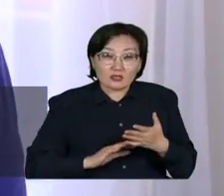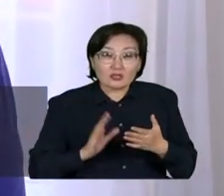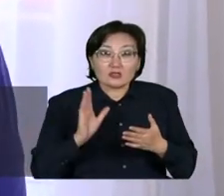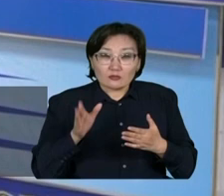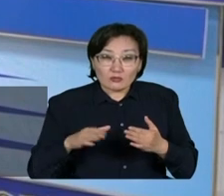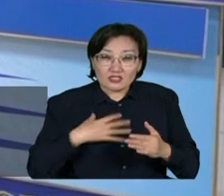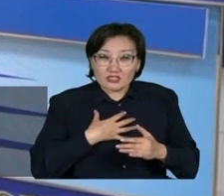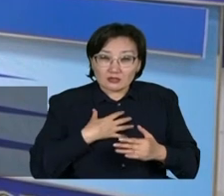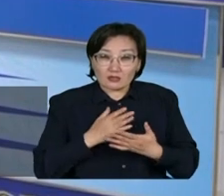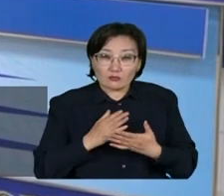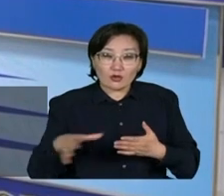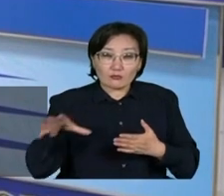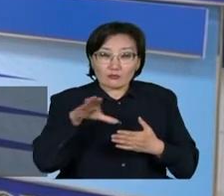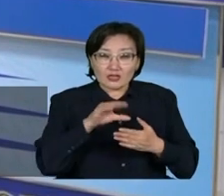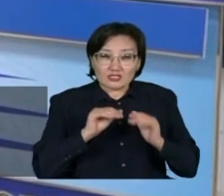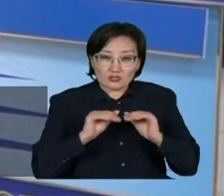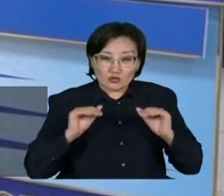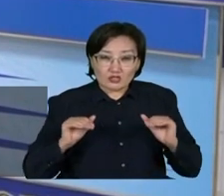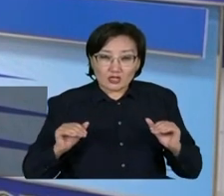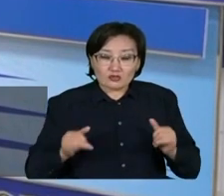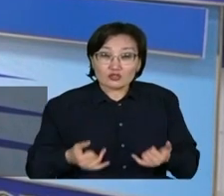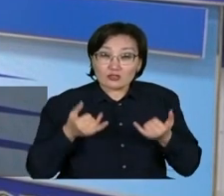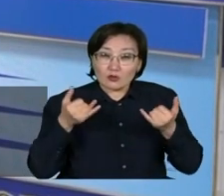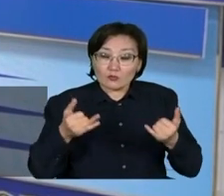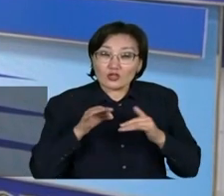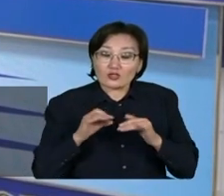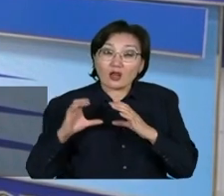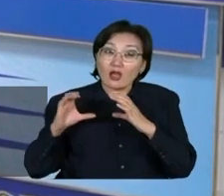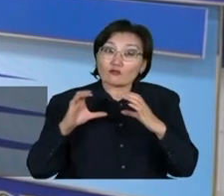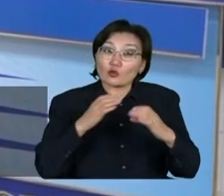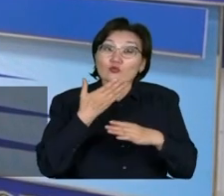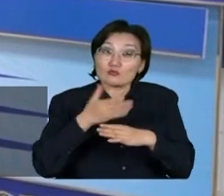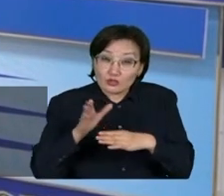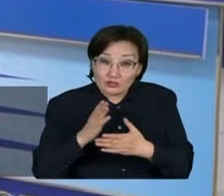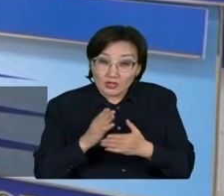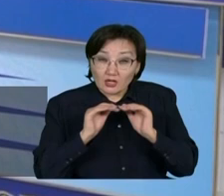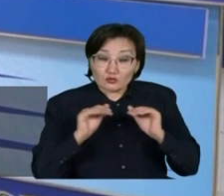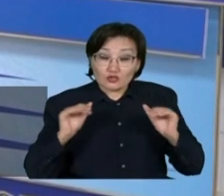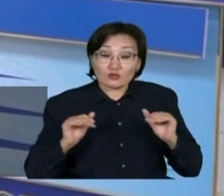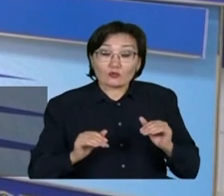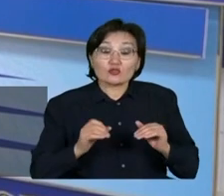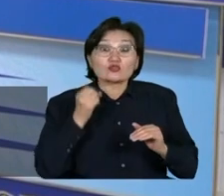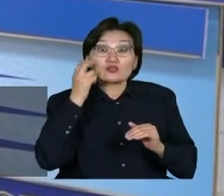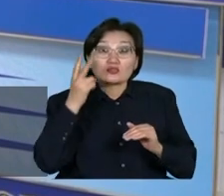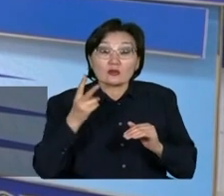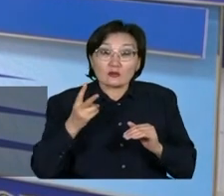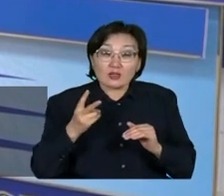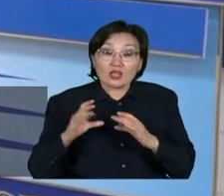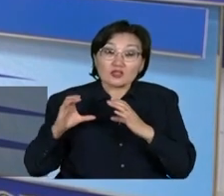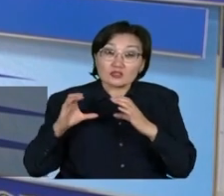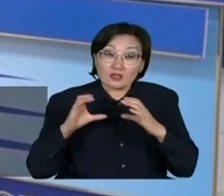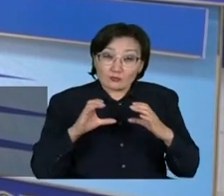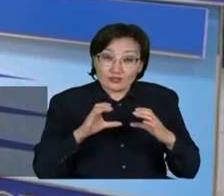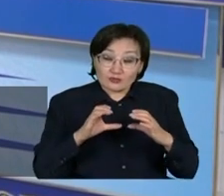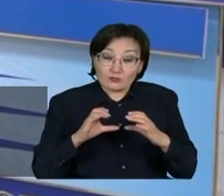мазалайды. Барлық оқушыларға тасымал ұйымдастырылған, оқушыларды түсте ұйымдастырылған түрде